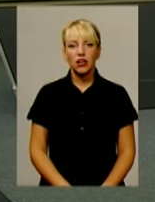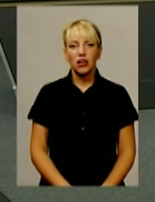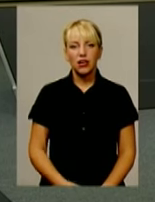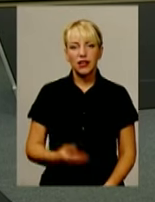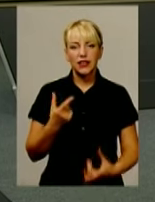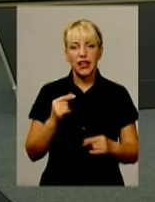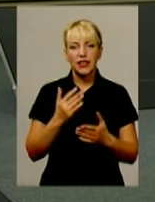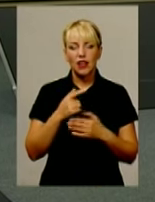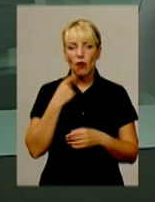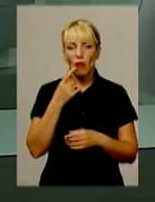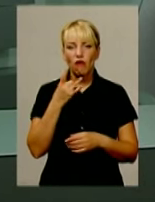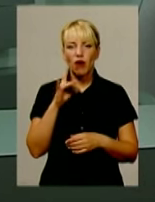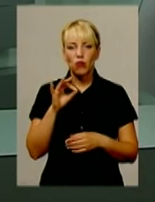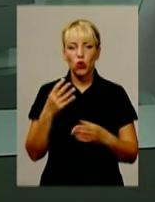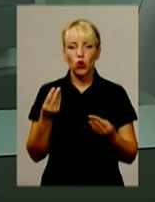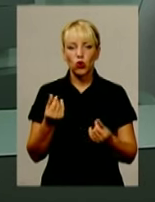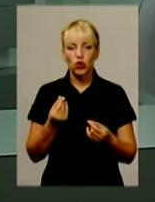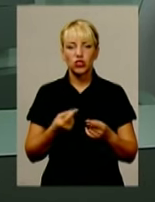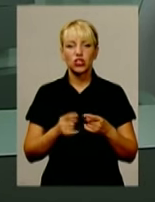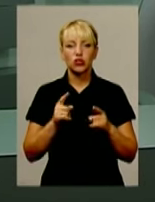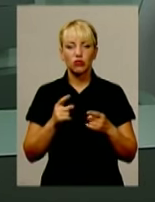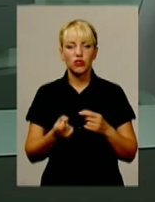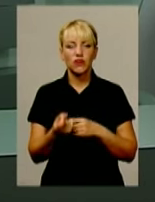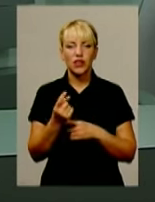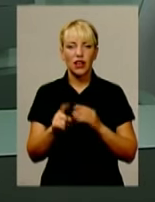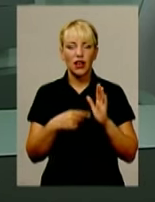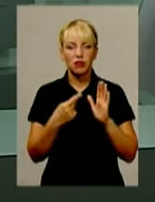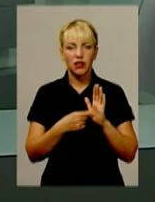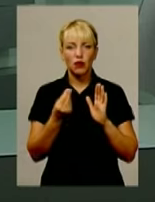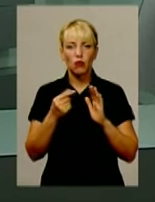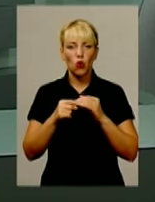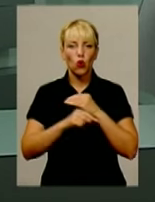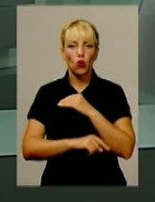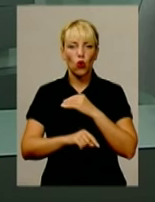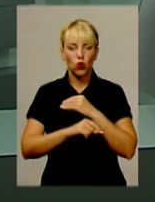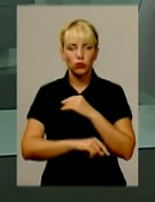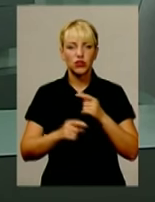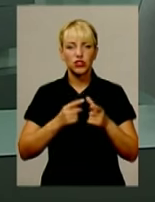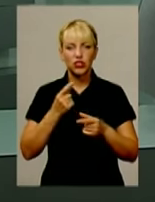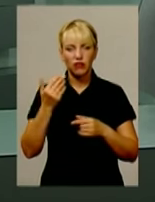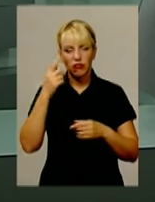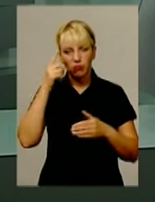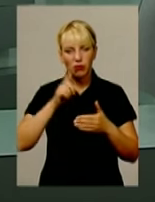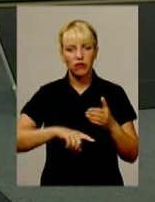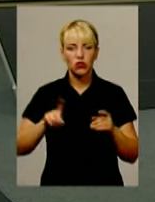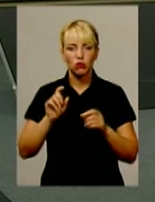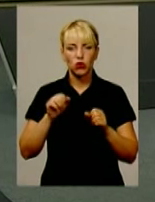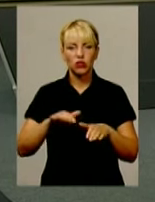про гроші, завжди чомусь виникає питання про корупцію. Чи дійсно ви впевнені, що можна буде уникнути цього